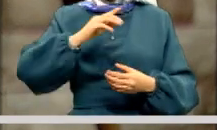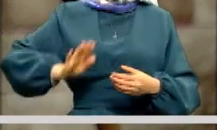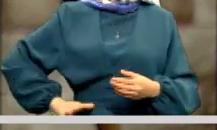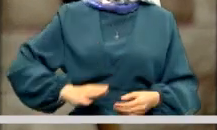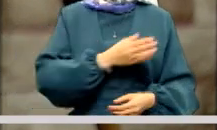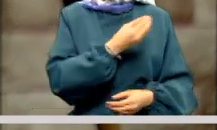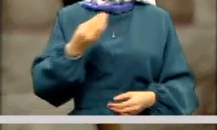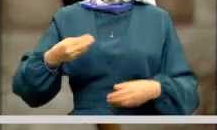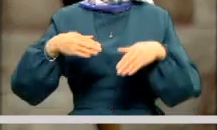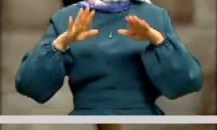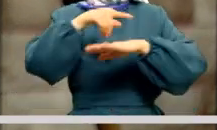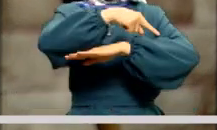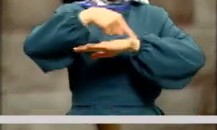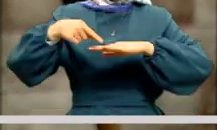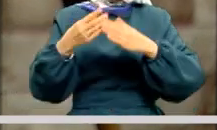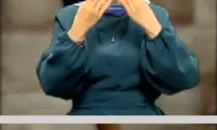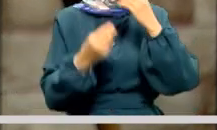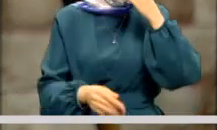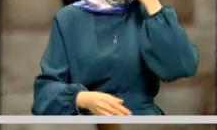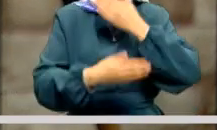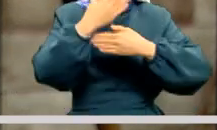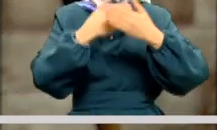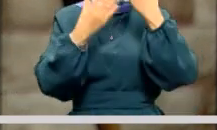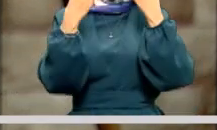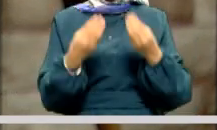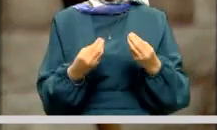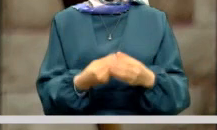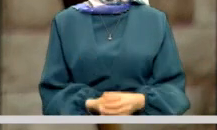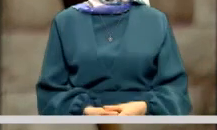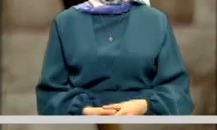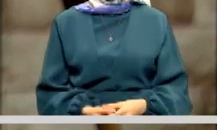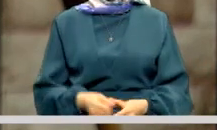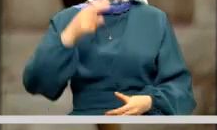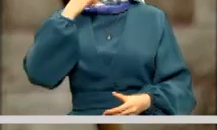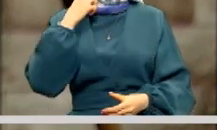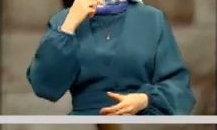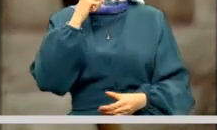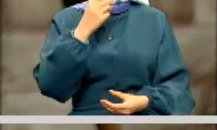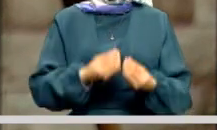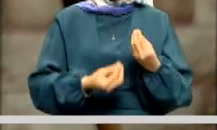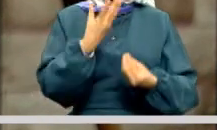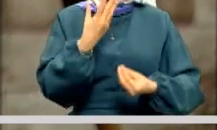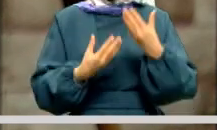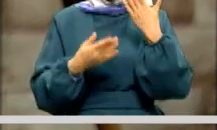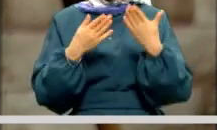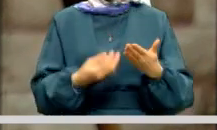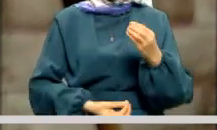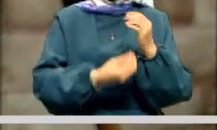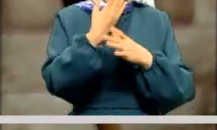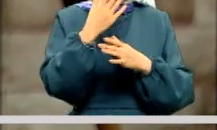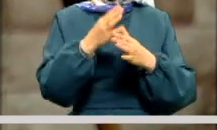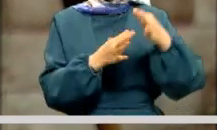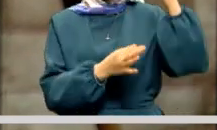tabii sınırlı tutmak Öncelikle temiz bir Fıtrat üzere yaratılan insanın